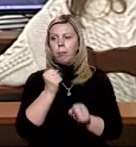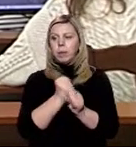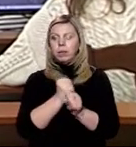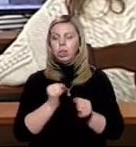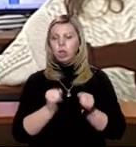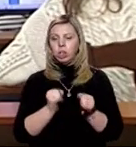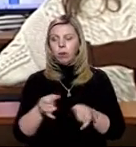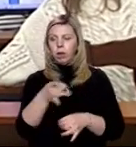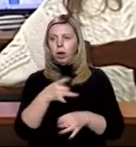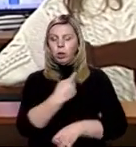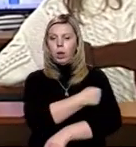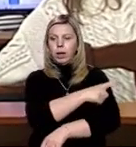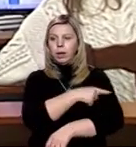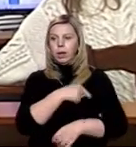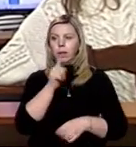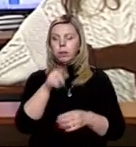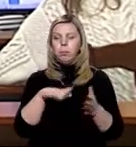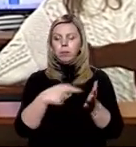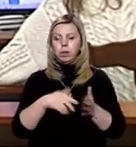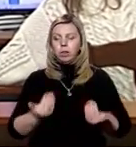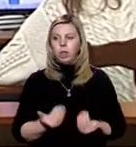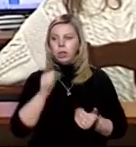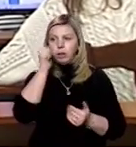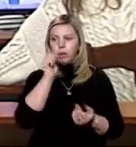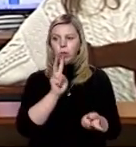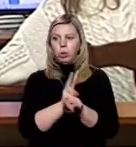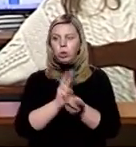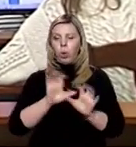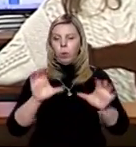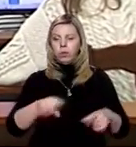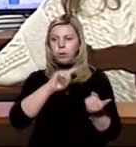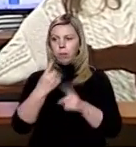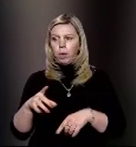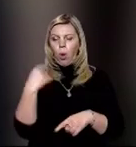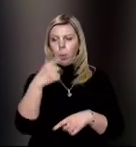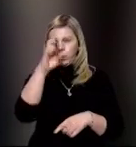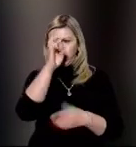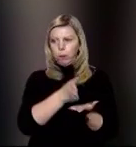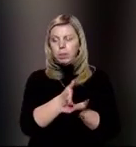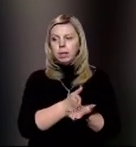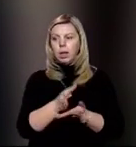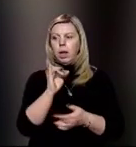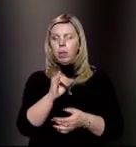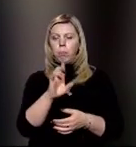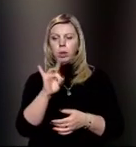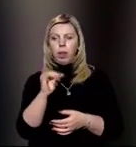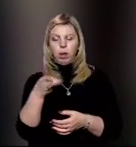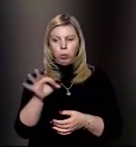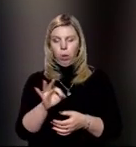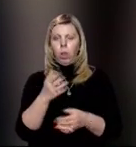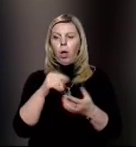Працівники Іршавської районної лікарні та місцеві жителі хочуть завтра зустрітися з головою Закарпатської облдержадміністрації Ігорем